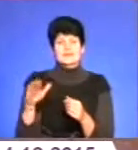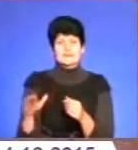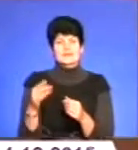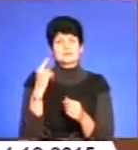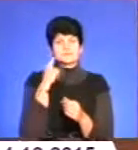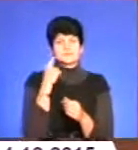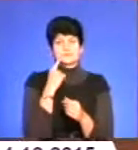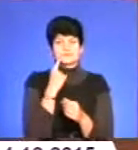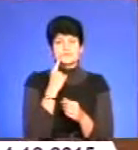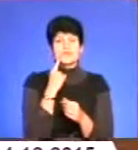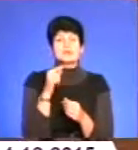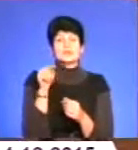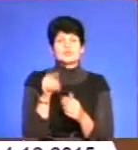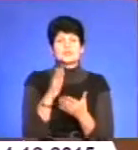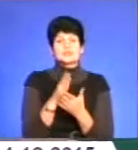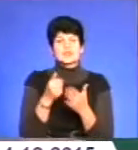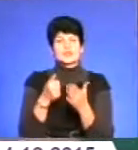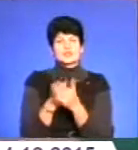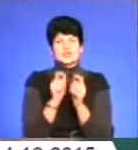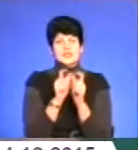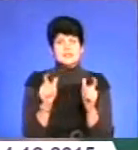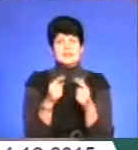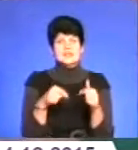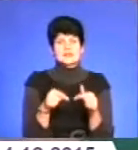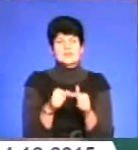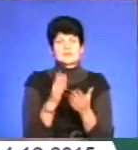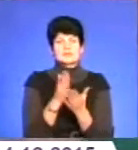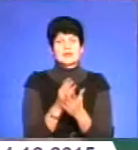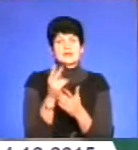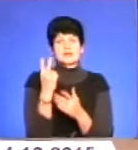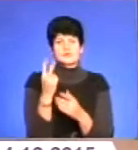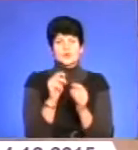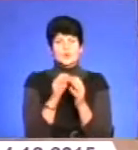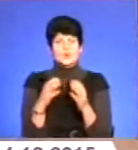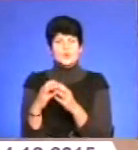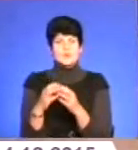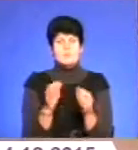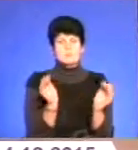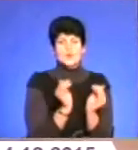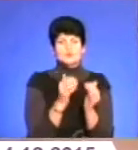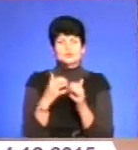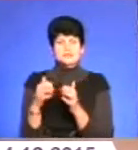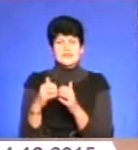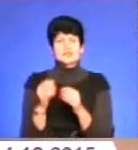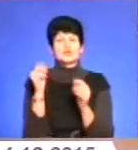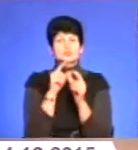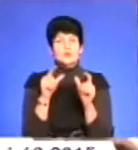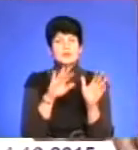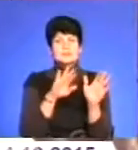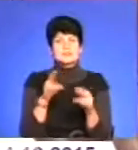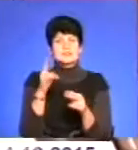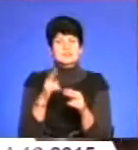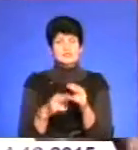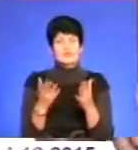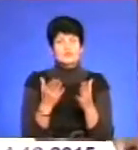і мовлення. Тут є дошкільне відділення, яке об'єднує молодшу і дві середні групи, а також школа, після закінчення якої діти одержують